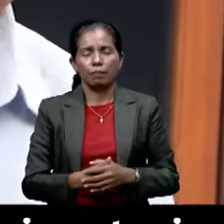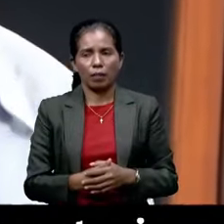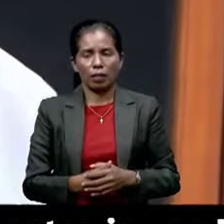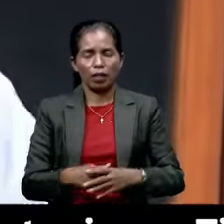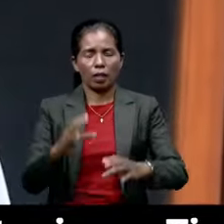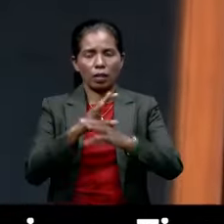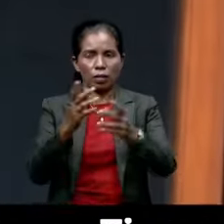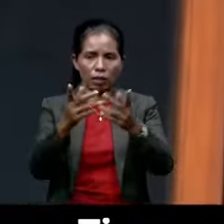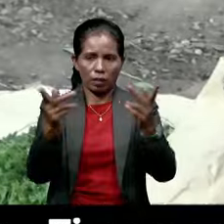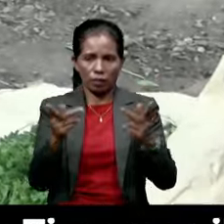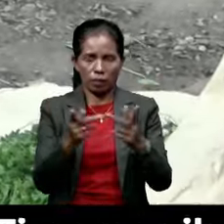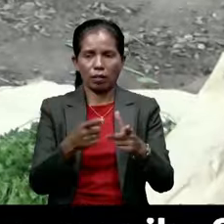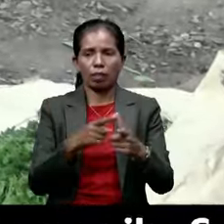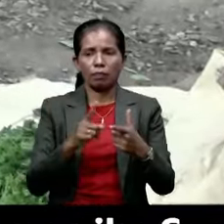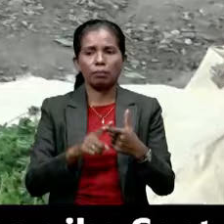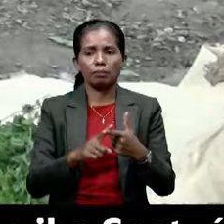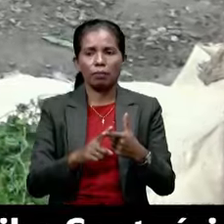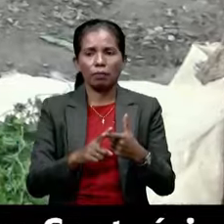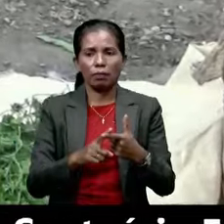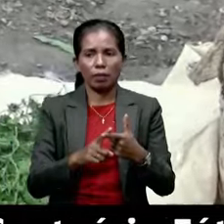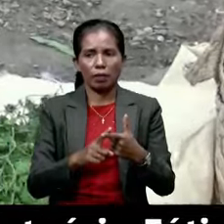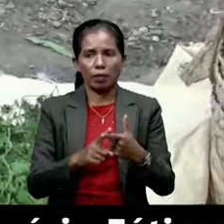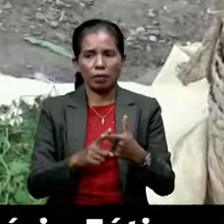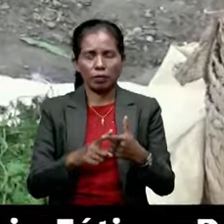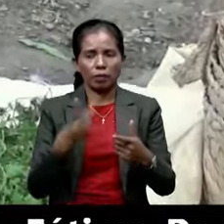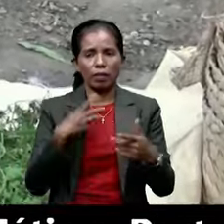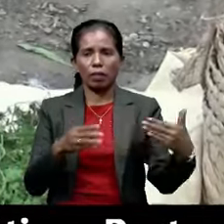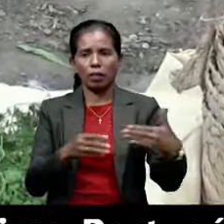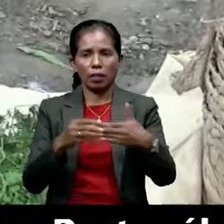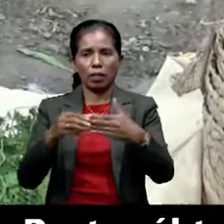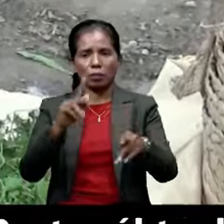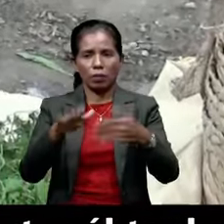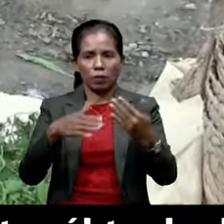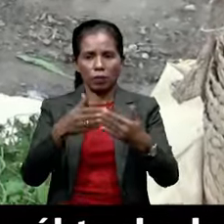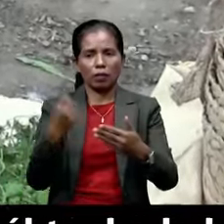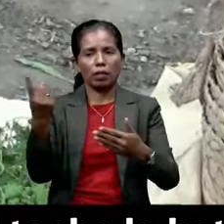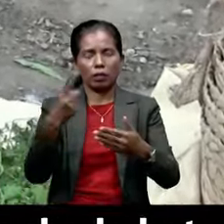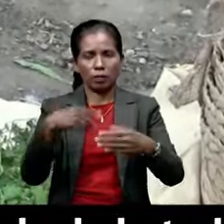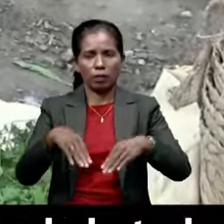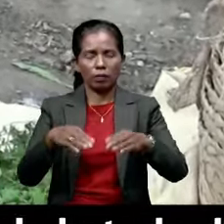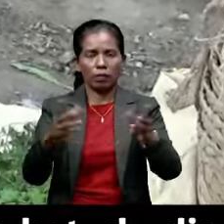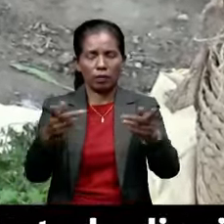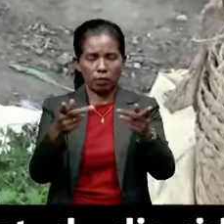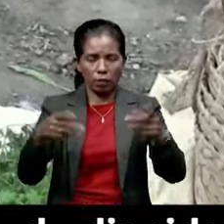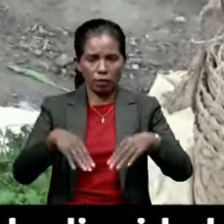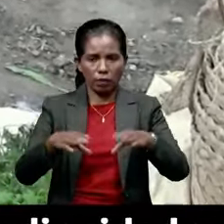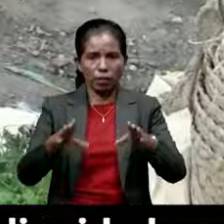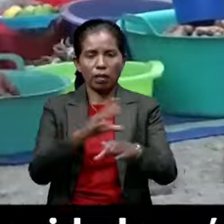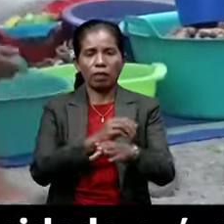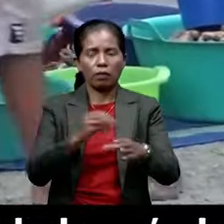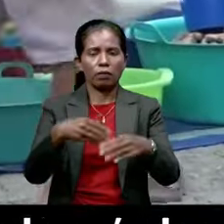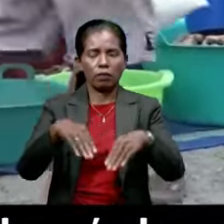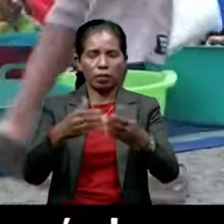tani fati. Ya terminal itu organisasi termalu sira fatin para karetane fatin para karetane fatin fansane fatin